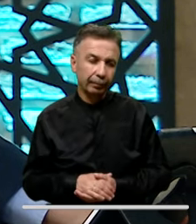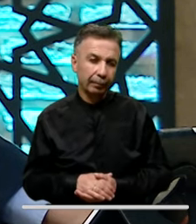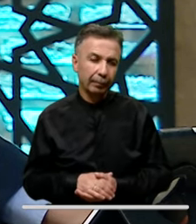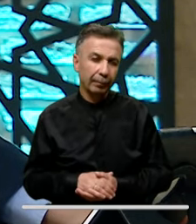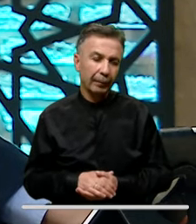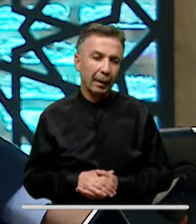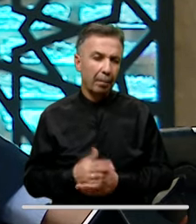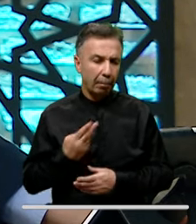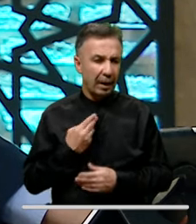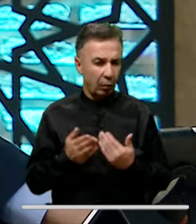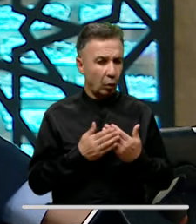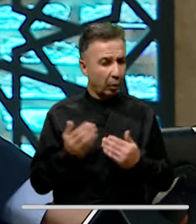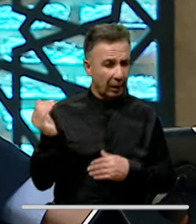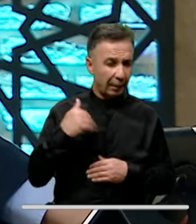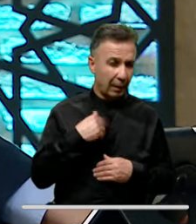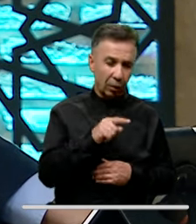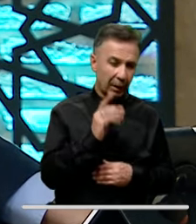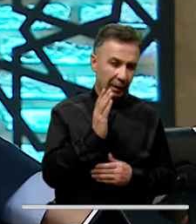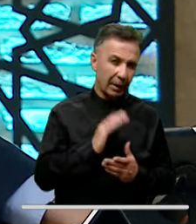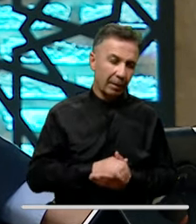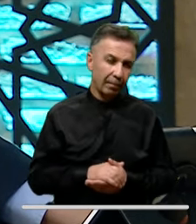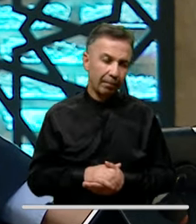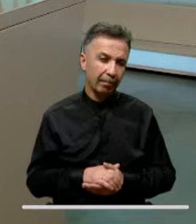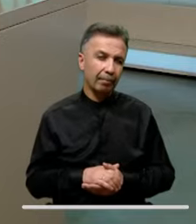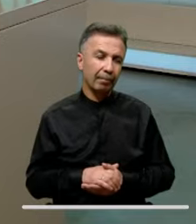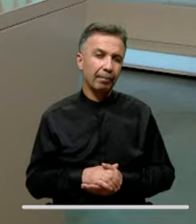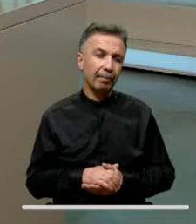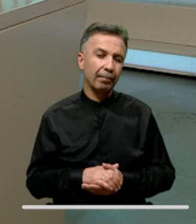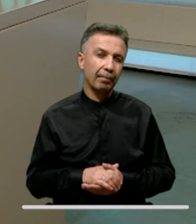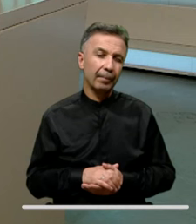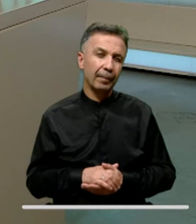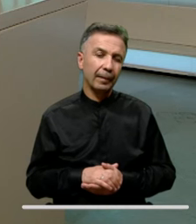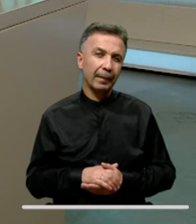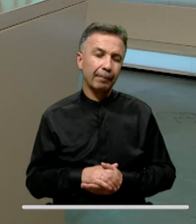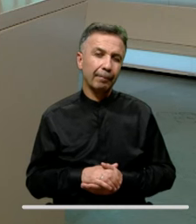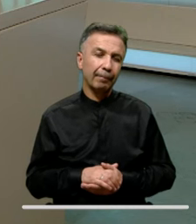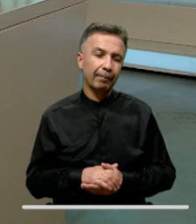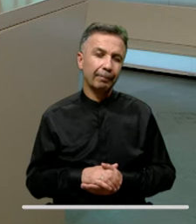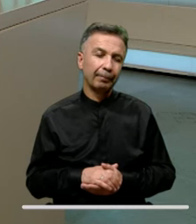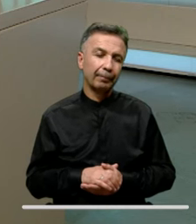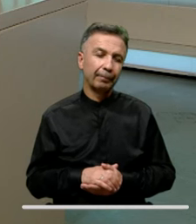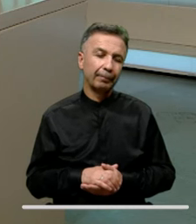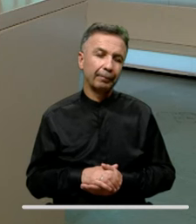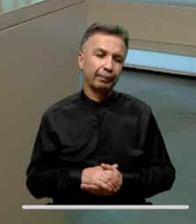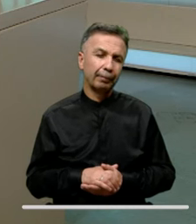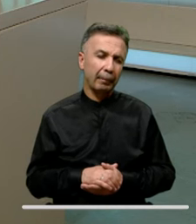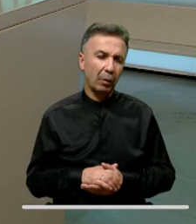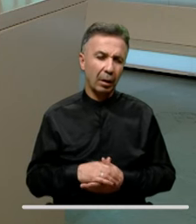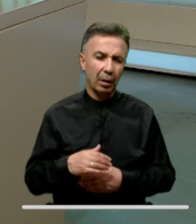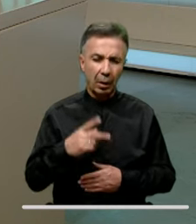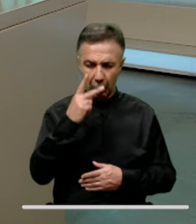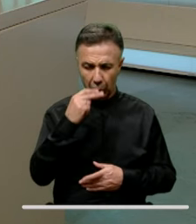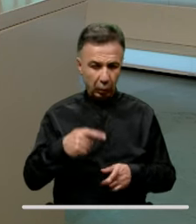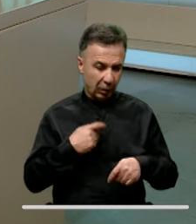ona gideyim diyor. Anladım. Ya da diyor ki o bana gelmedi, ben ona niye gideyim? Anladım neyi sormak istediğinizi. Şimdi ben ona bu promosyon